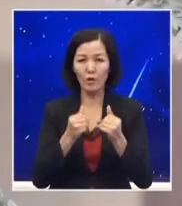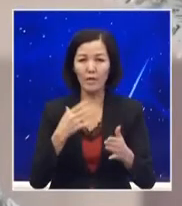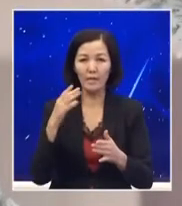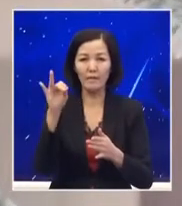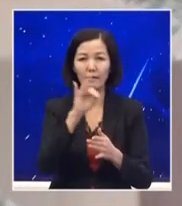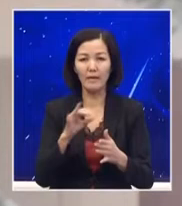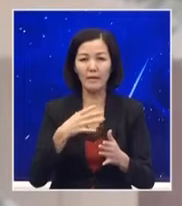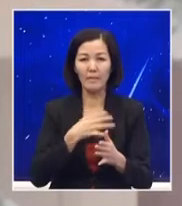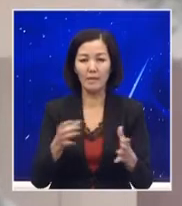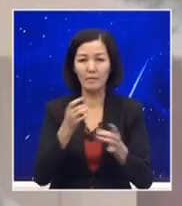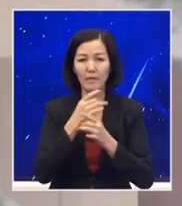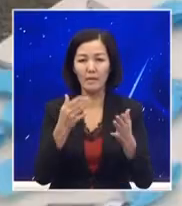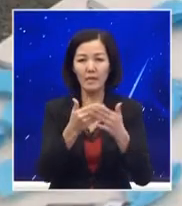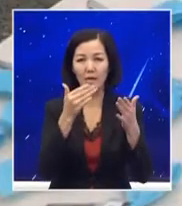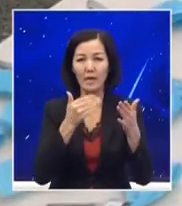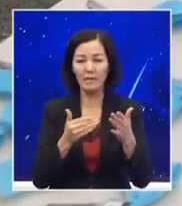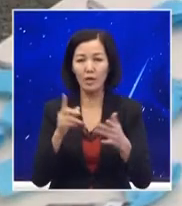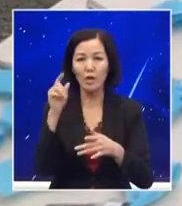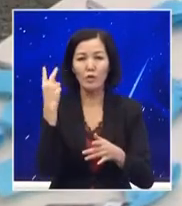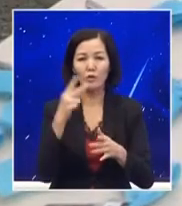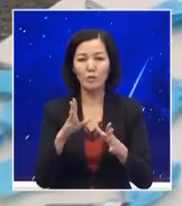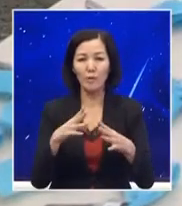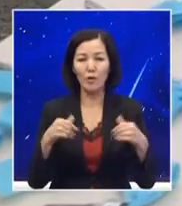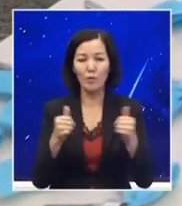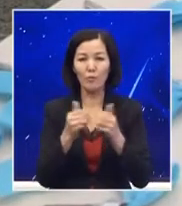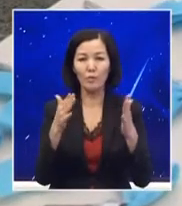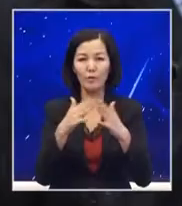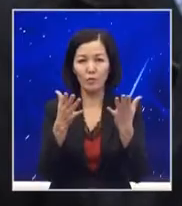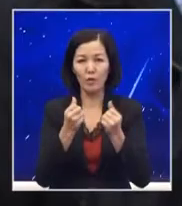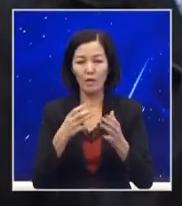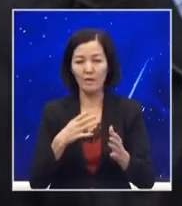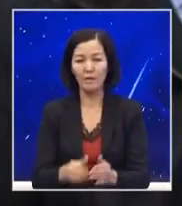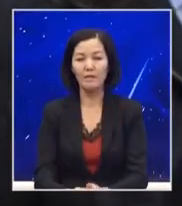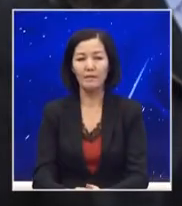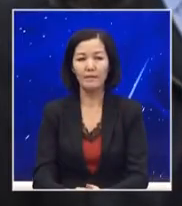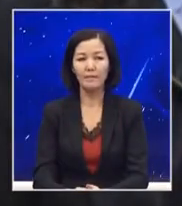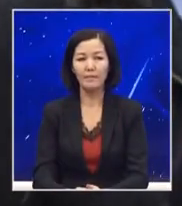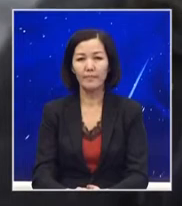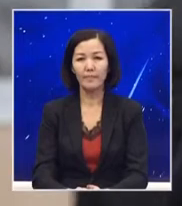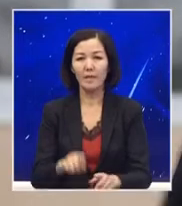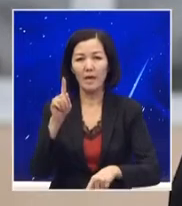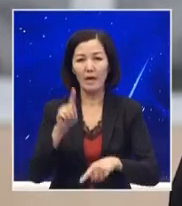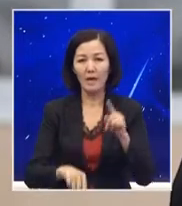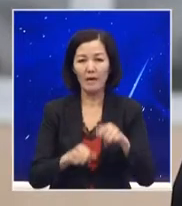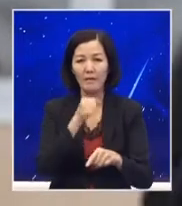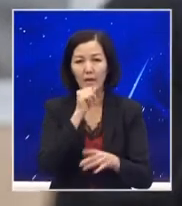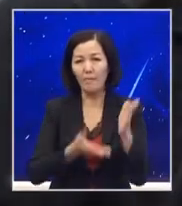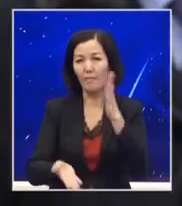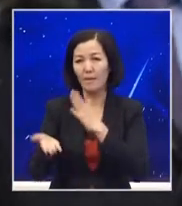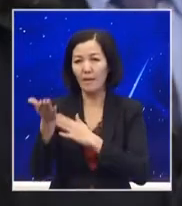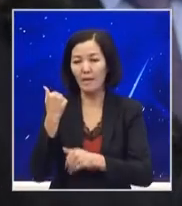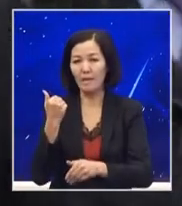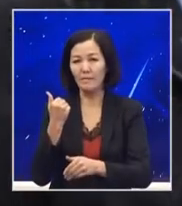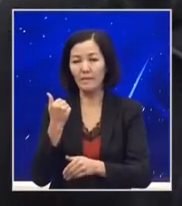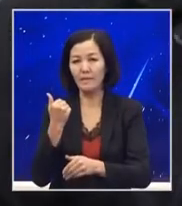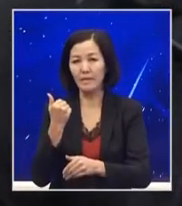бар мереке қарсаңында шаһардағы 120 отбасы үйлі болды. Ата-бабаларымыз білектің күшімен, найзаның